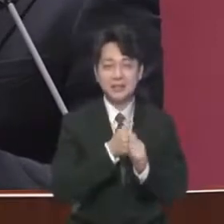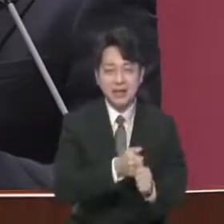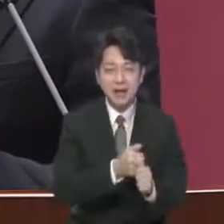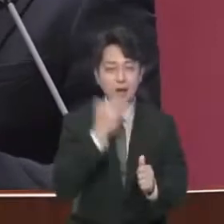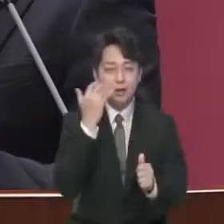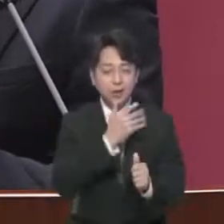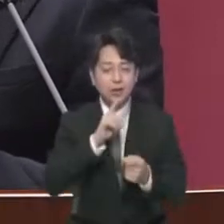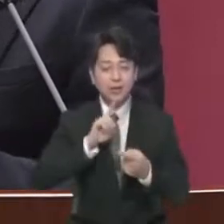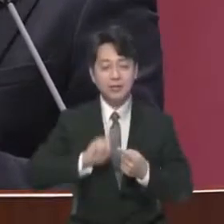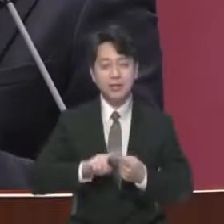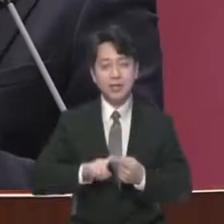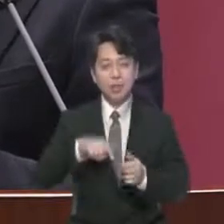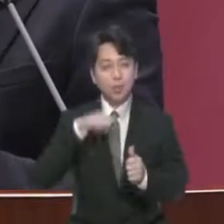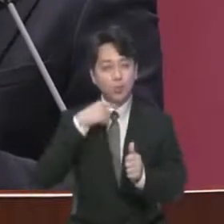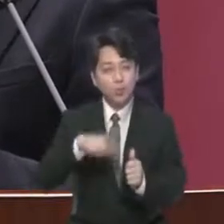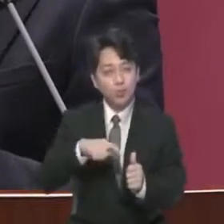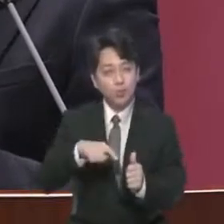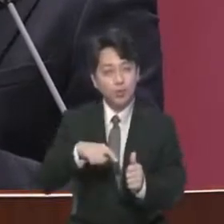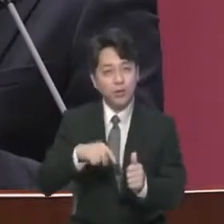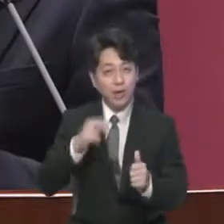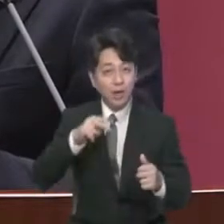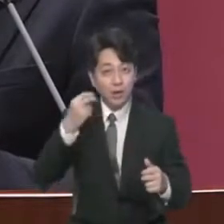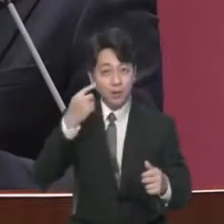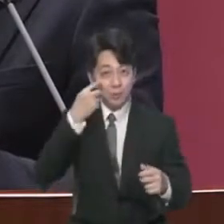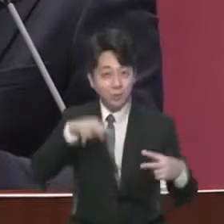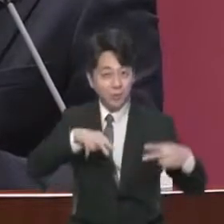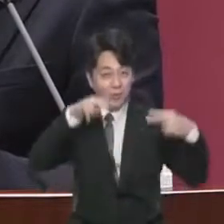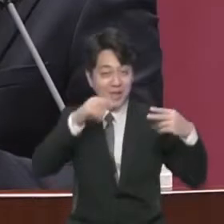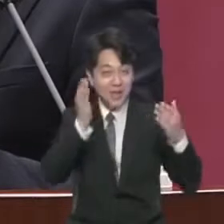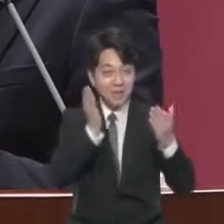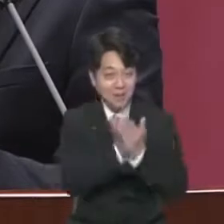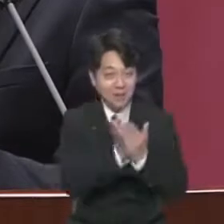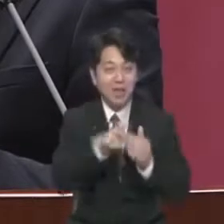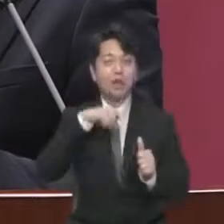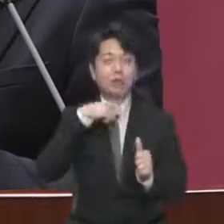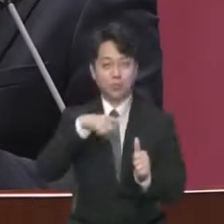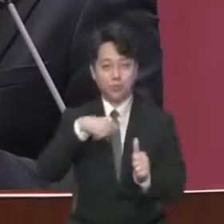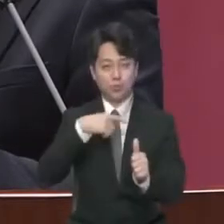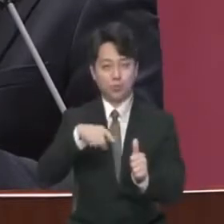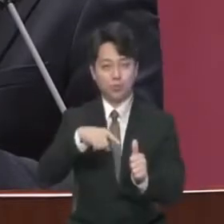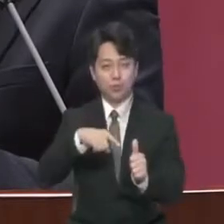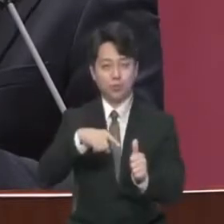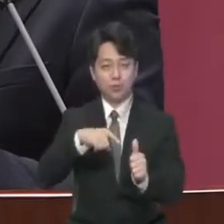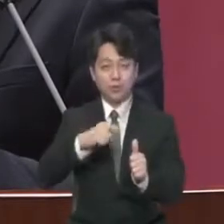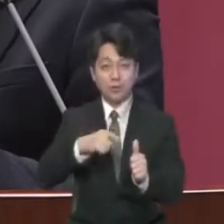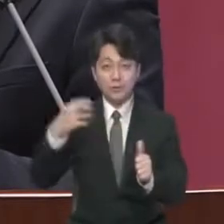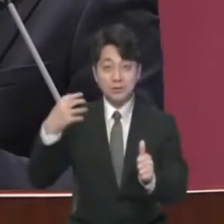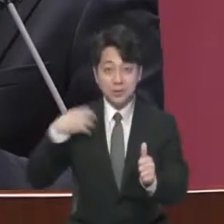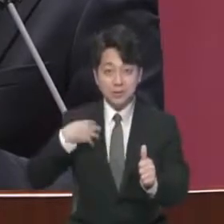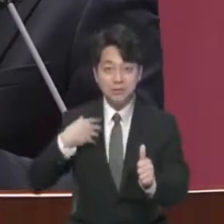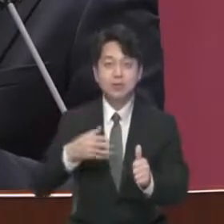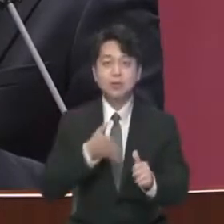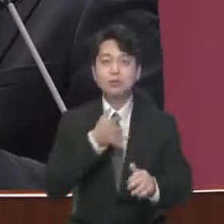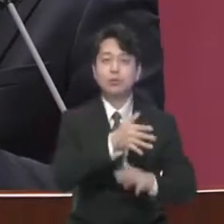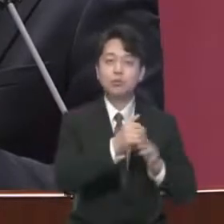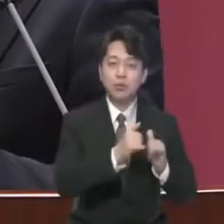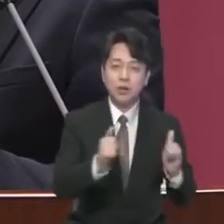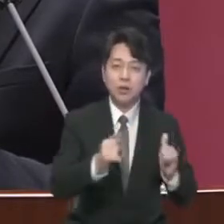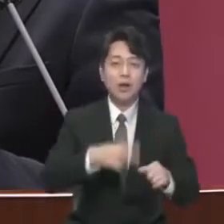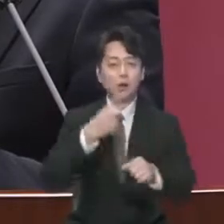아이들에게 눈높이에 맞게 교육할 수 있을지 현장의 교사들이나 전문가들과 함께 저희도 조금